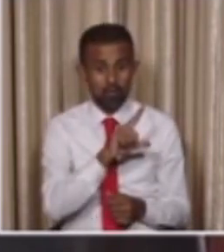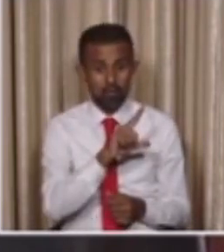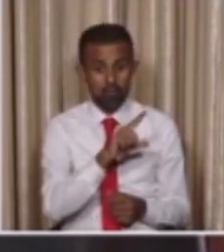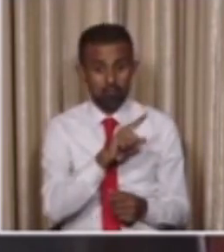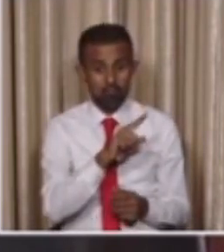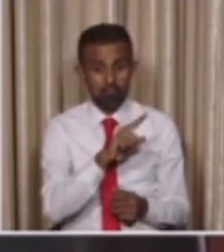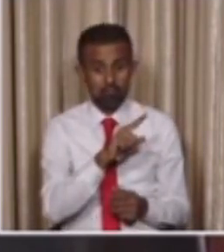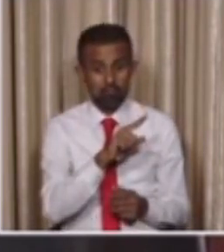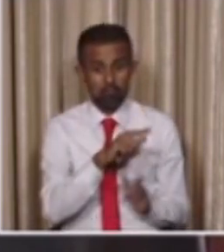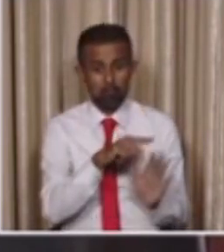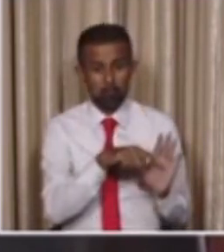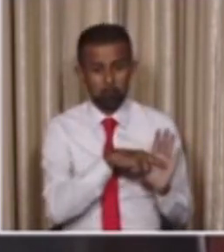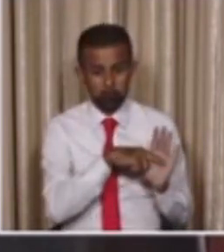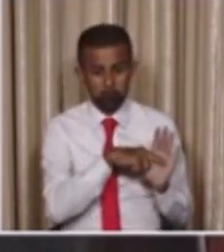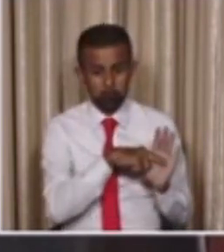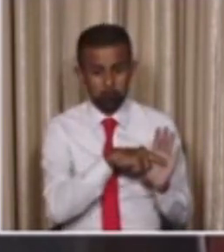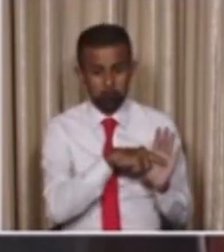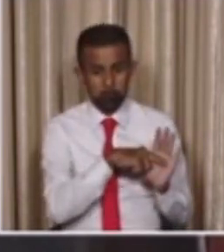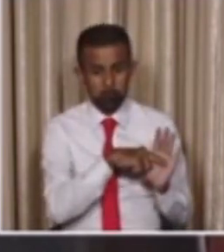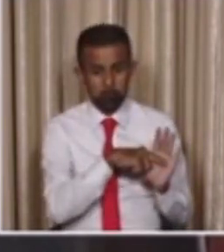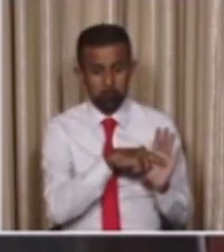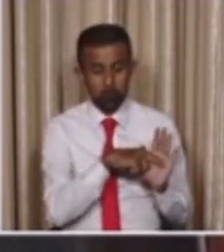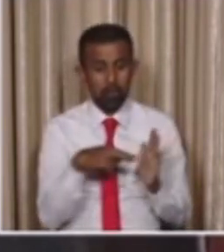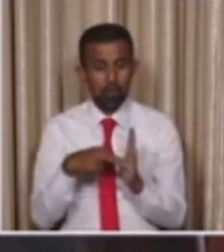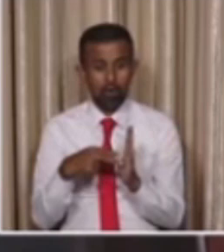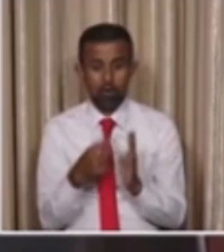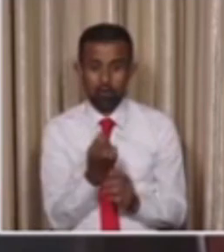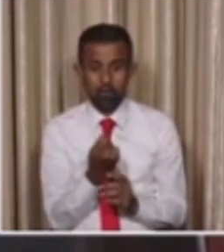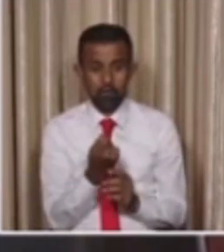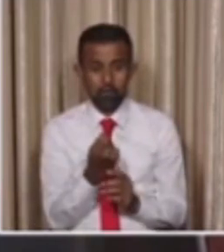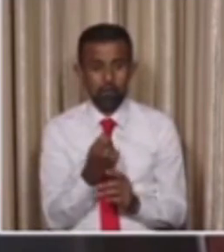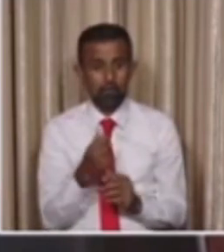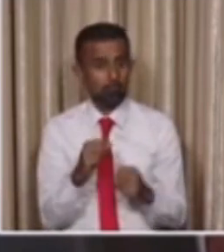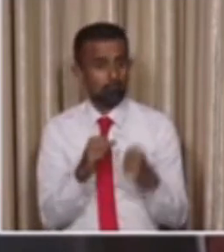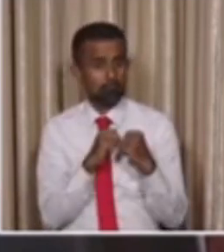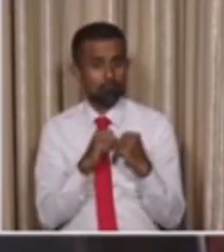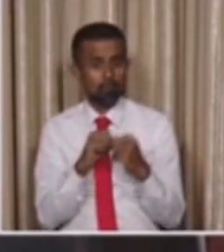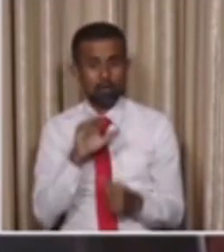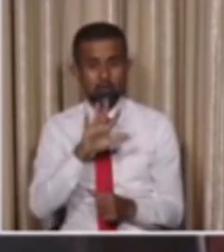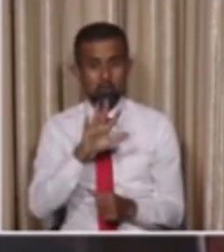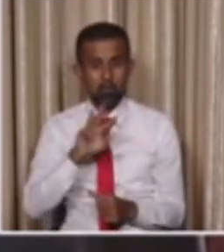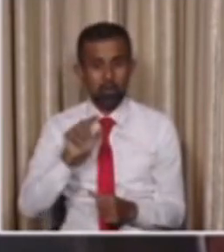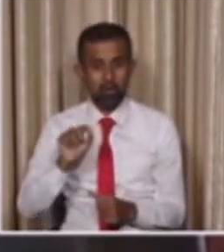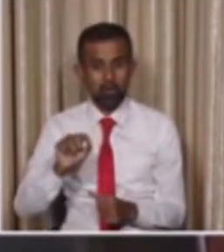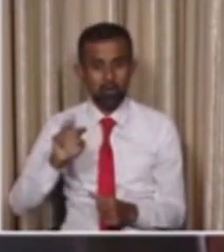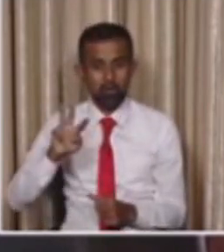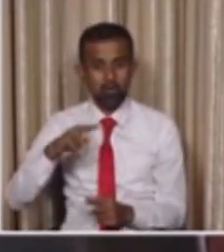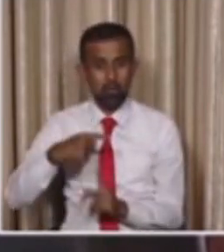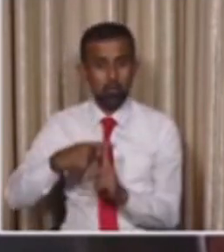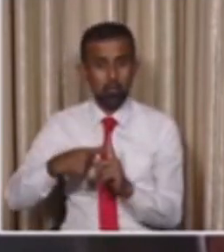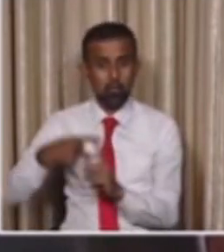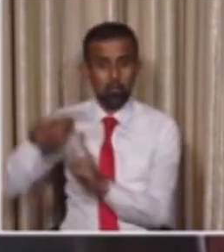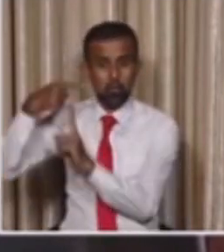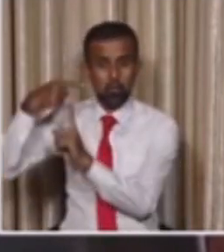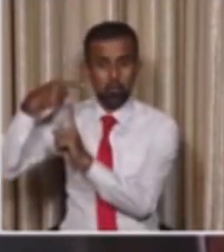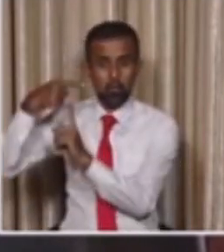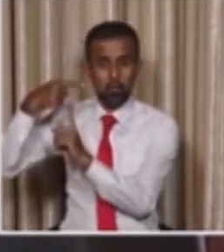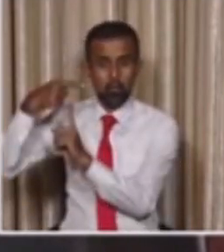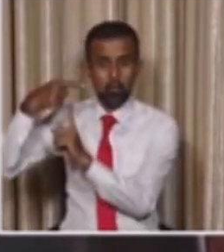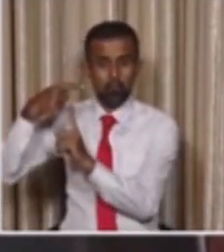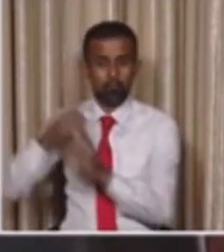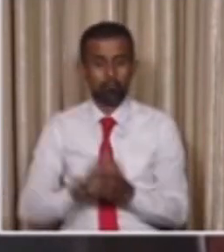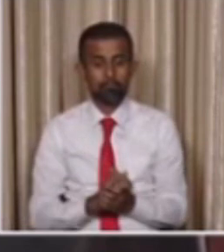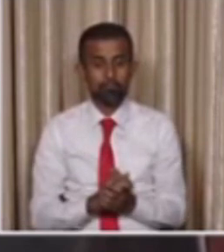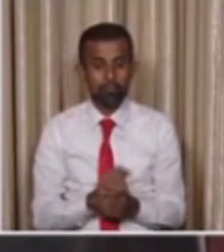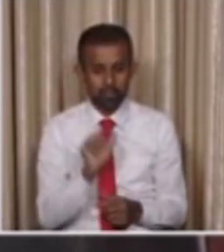මේ අවාසි පැත්තට ගිය ආර්ථිකයක් වාසි පැත්තට 5.3%කින් ඇවිල්ලා තියෙනවා. අපේ රට සාමාන්‍ය ජනතාවත් එක්ක කතා කරොත් ඉතින් මේ